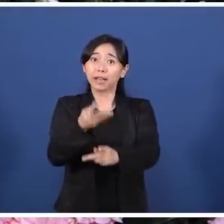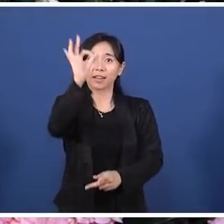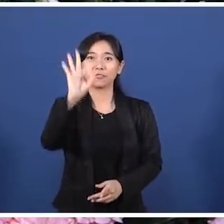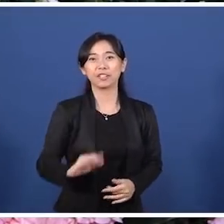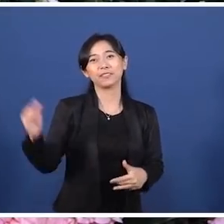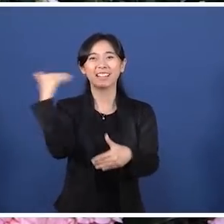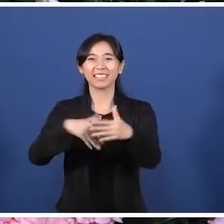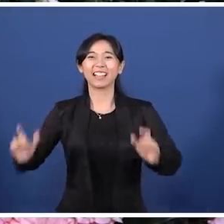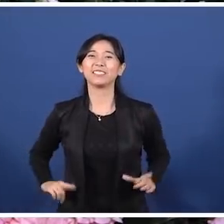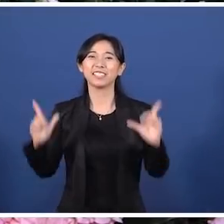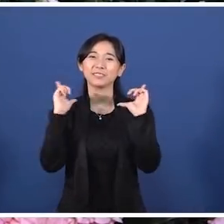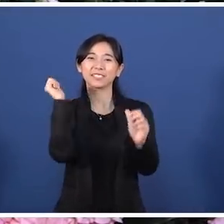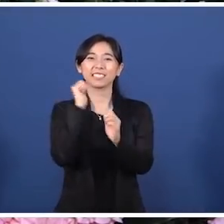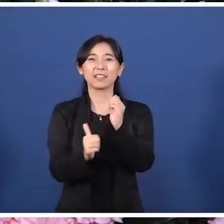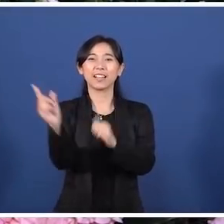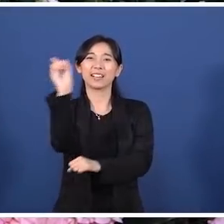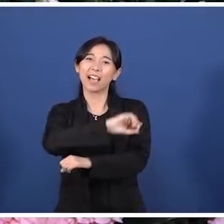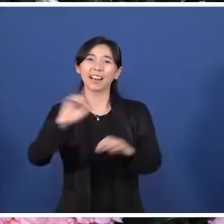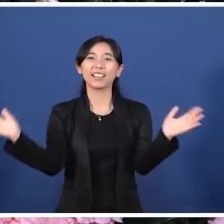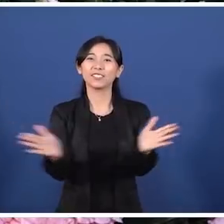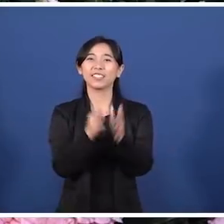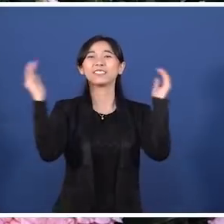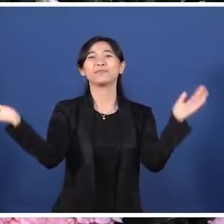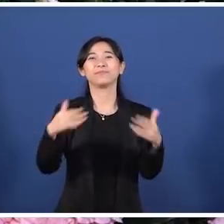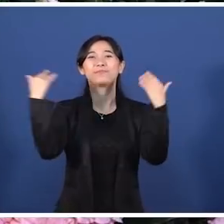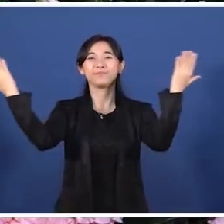itu di dalam hidup sehari-hari. Haleluya.